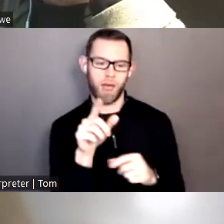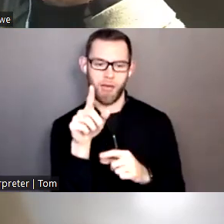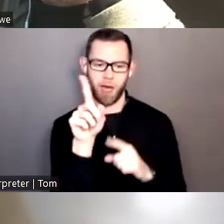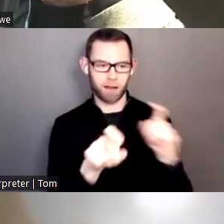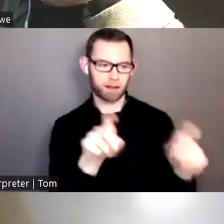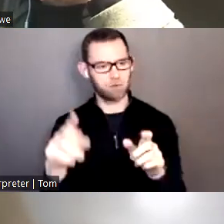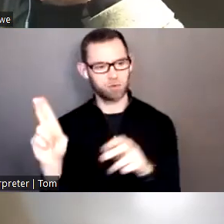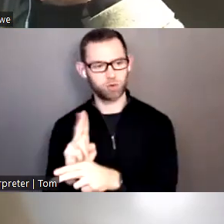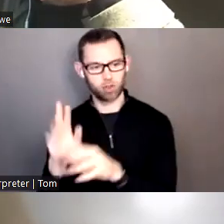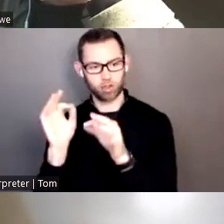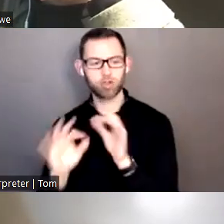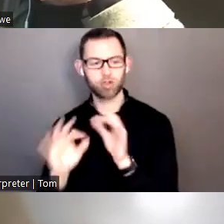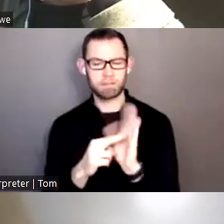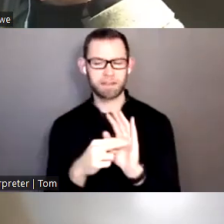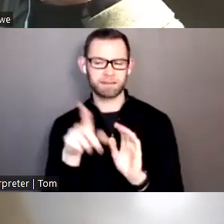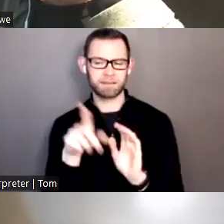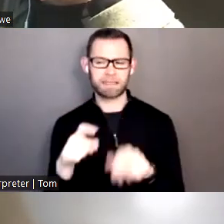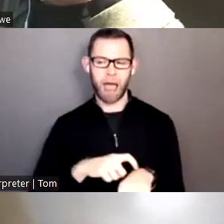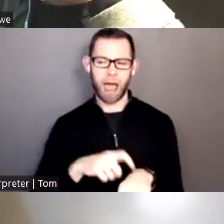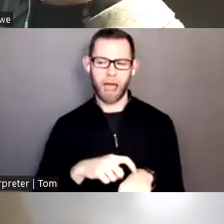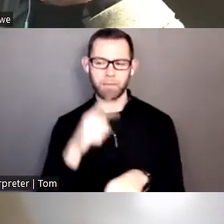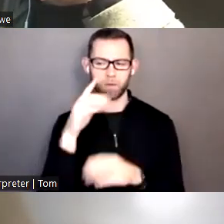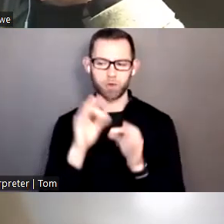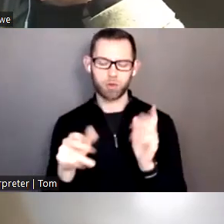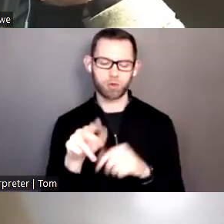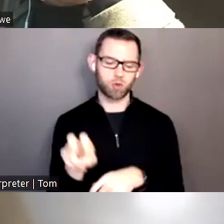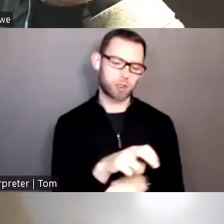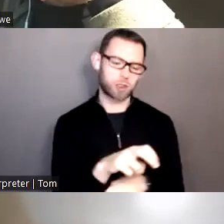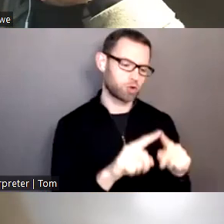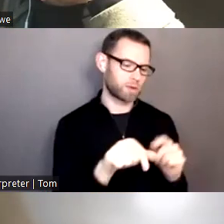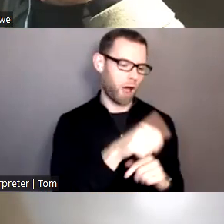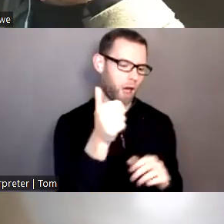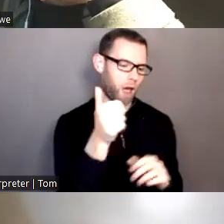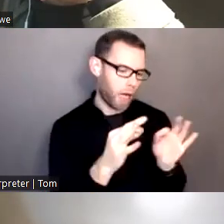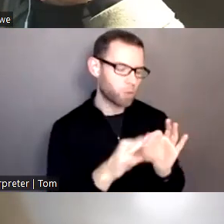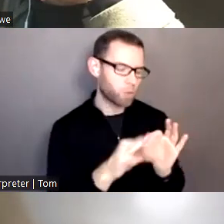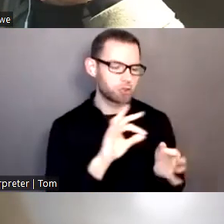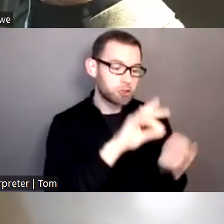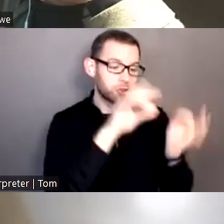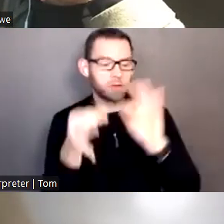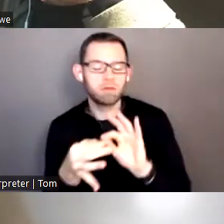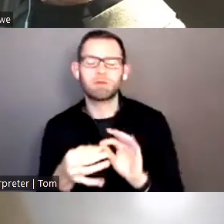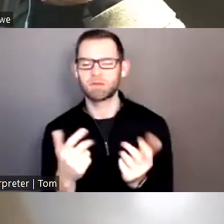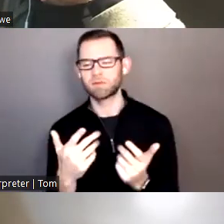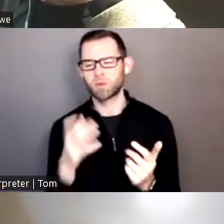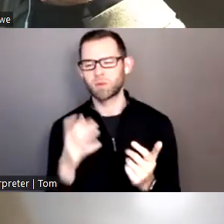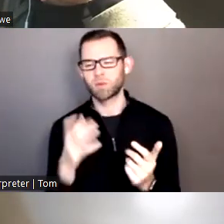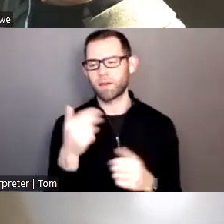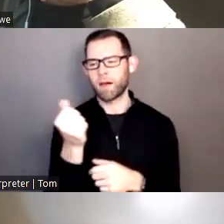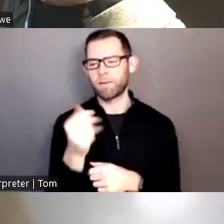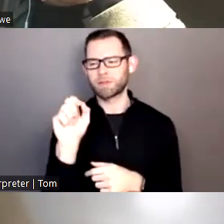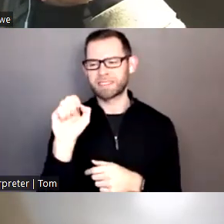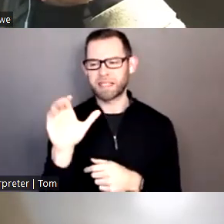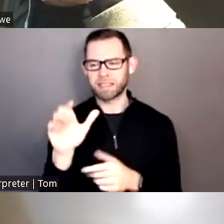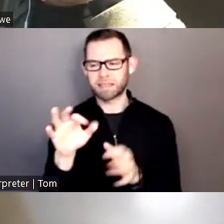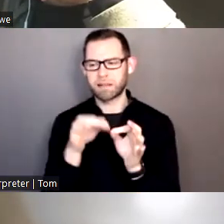just Il y a need monde qui some parle time pose des for questions pour interpreters nous to switch et channels, just pose des expect questions a qui few a seconds besoin delay. d'aide But interprète, Vladimir, n'a you